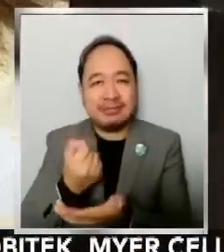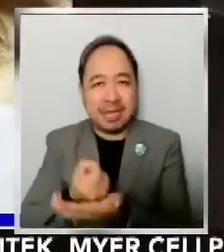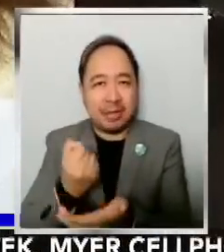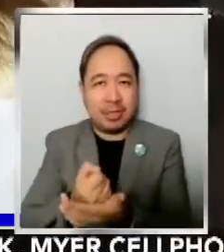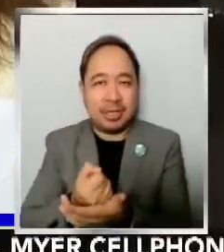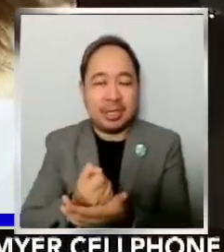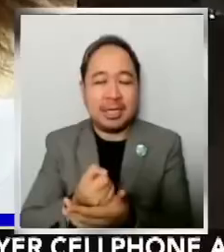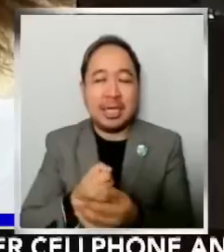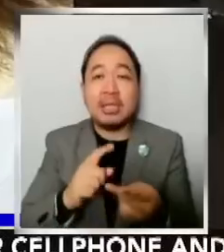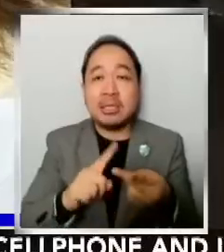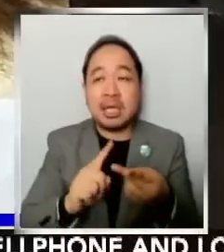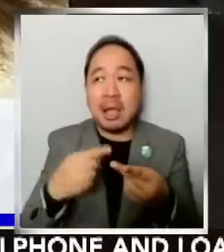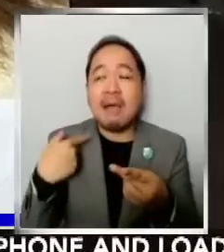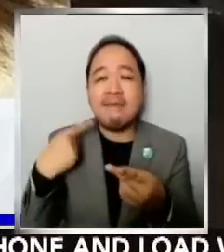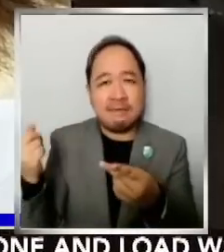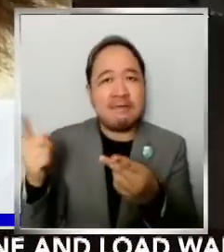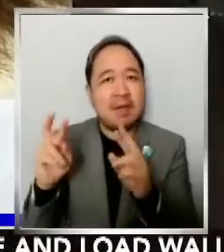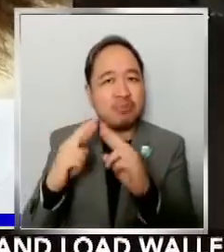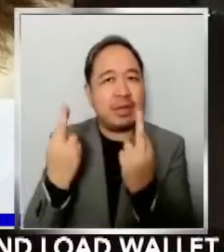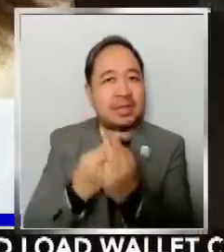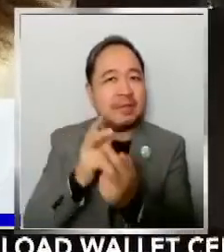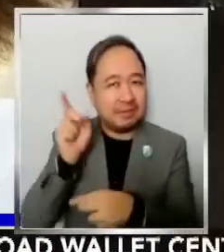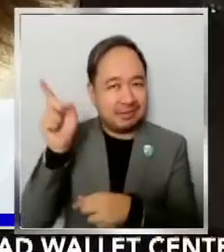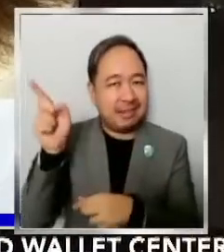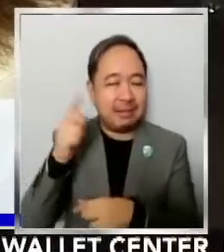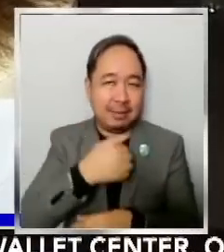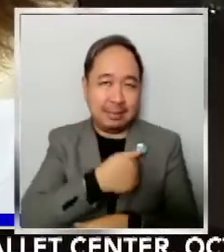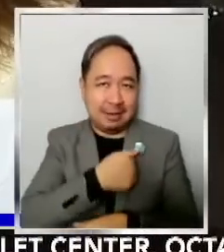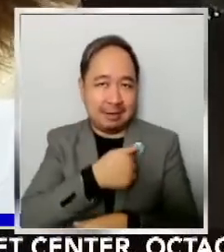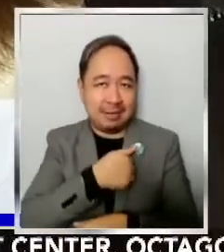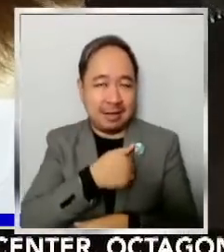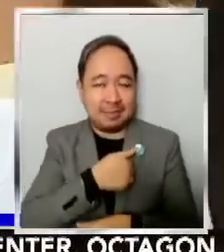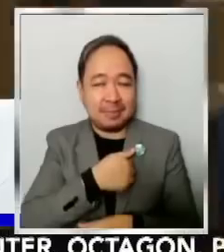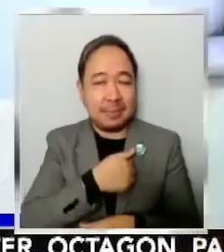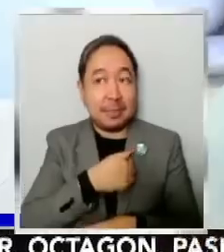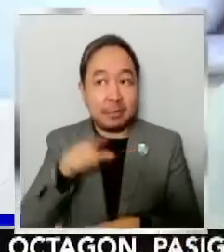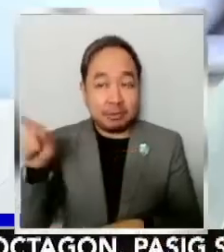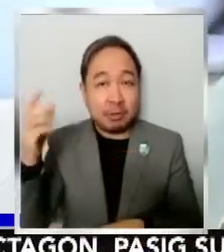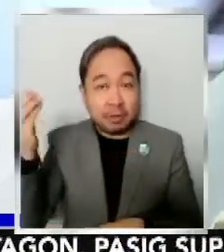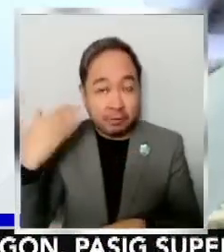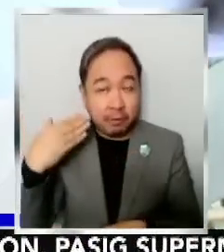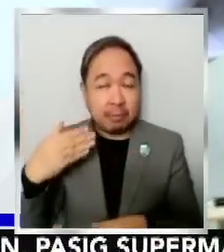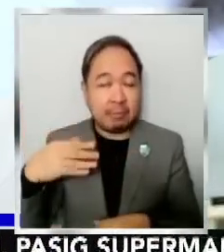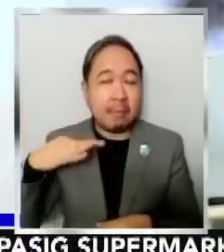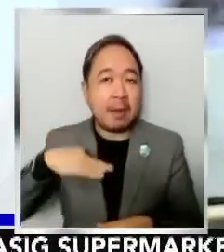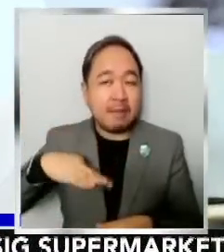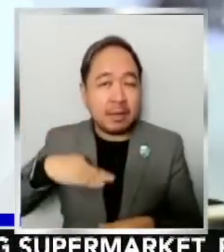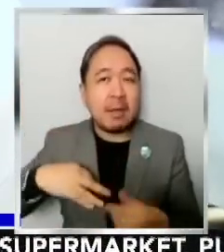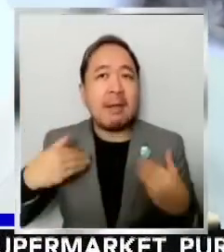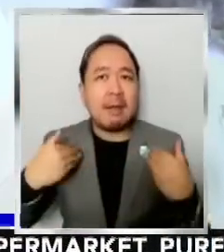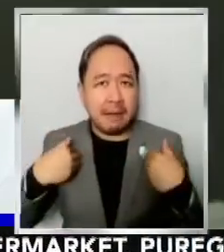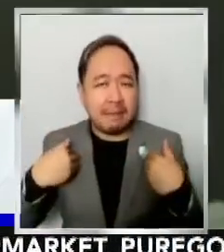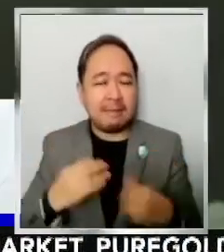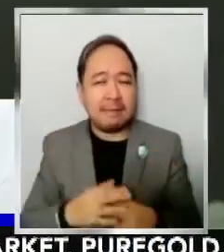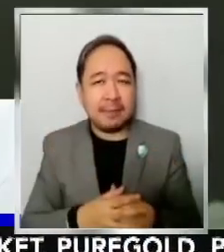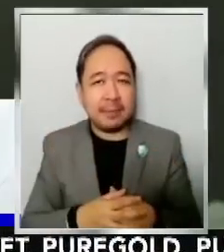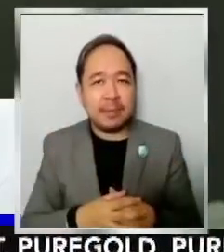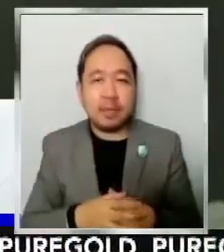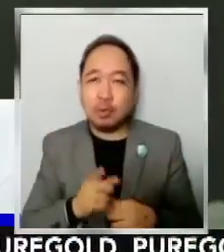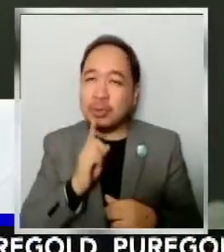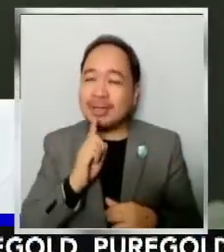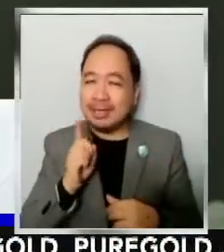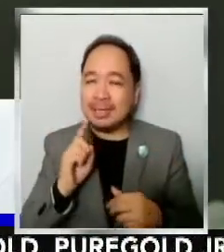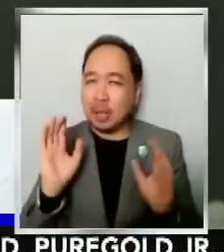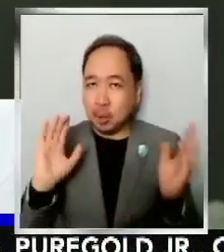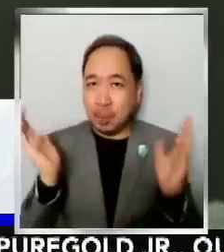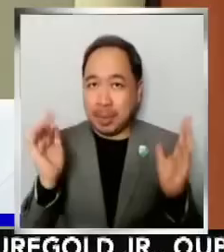Saskatchewan, so nakikwento nila sa akin yung sa mga benefits. Kung tutuusin, mas malaki raw ang sahod